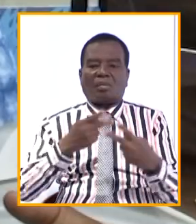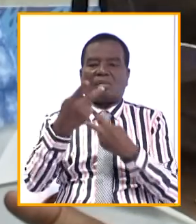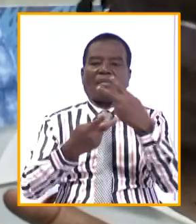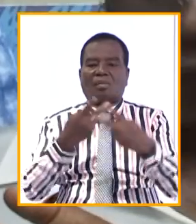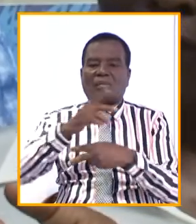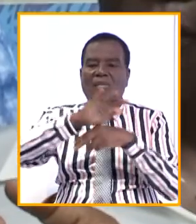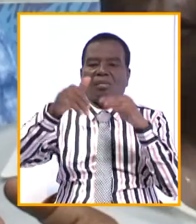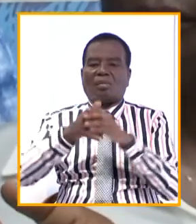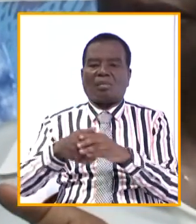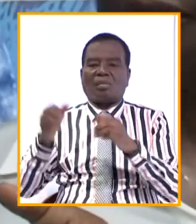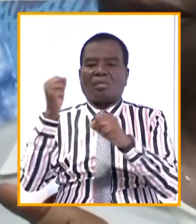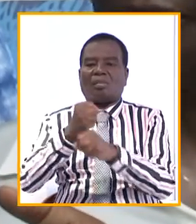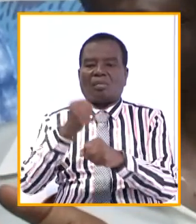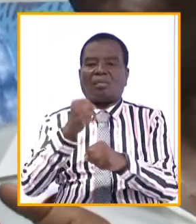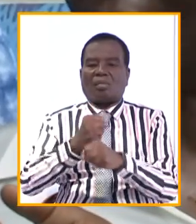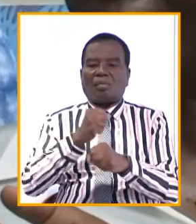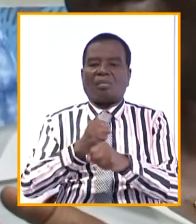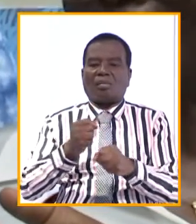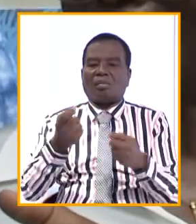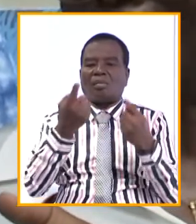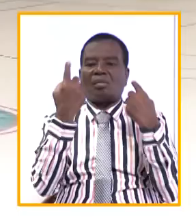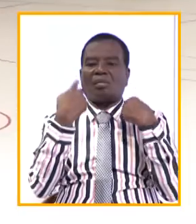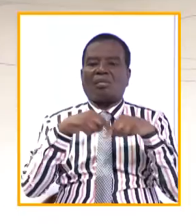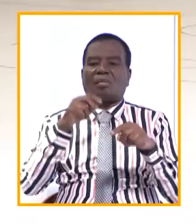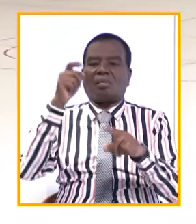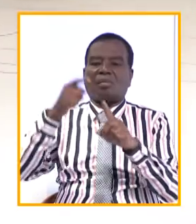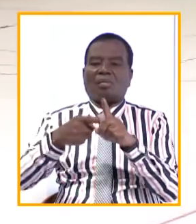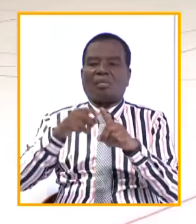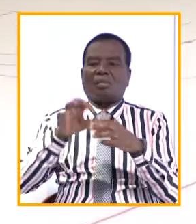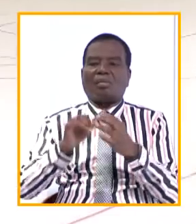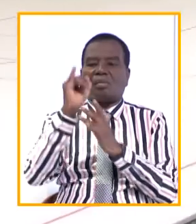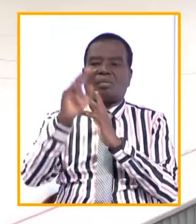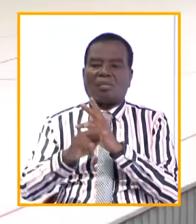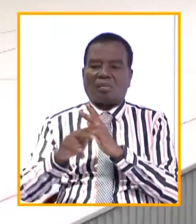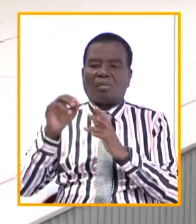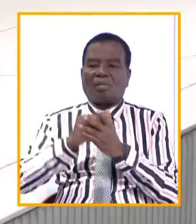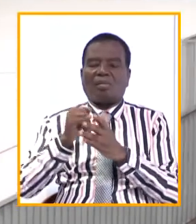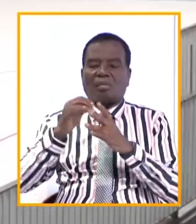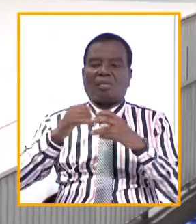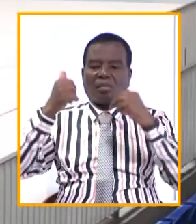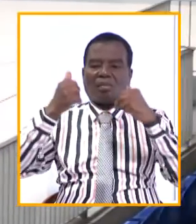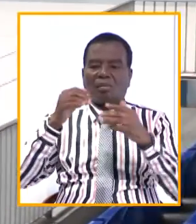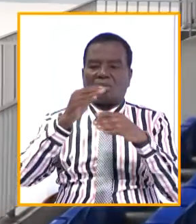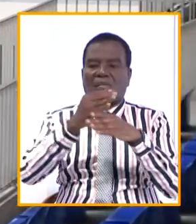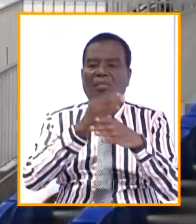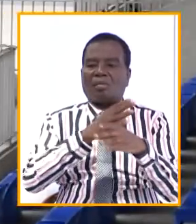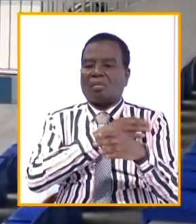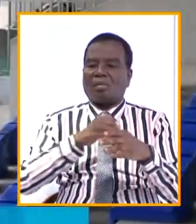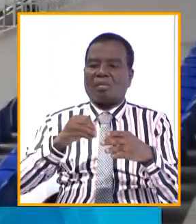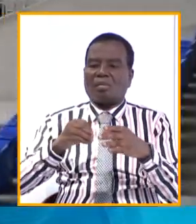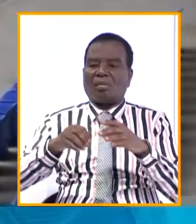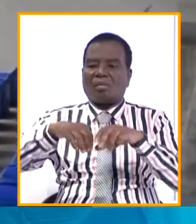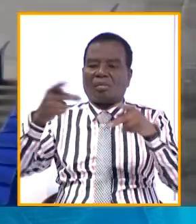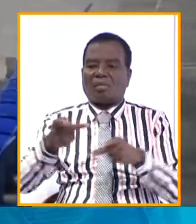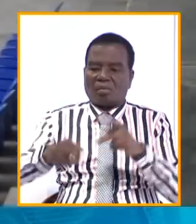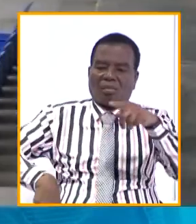visiter toutes les œuvres durant le mois de juillet. Le CES TIKAO est une infrastructure composée d'une salle de football